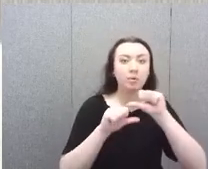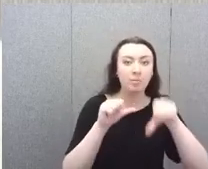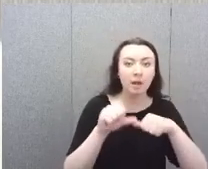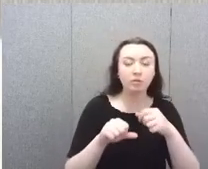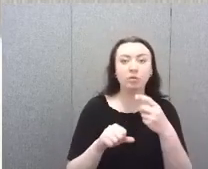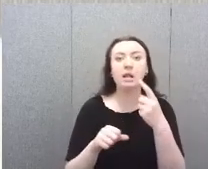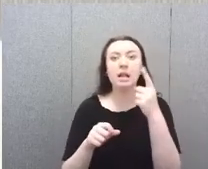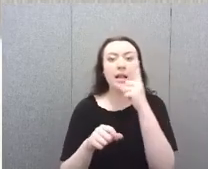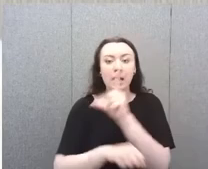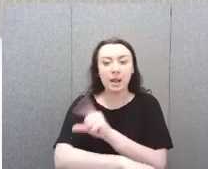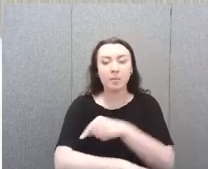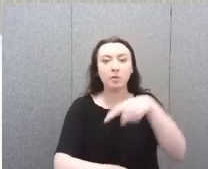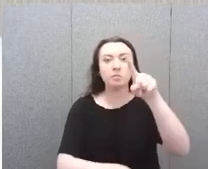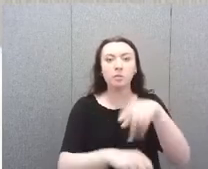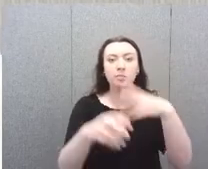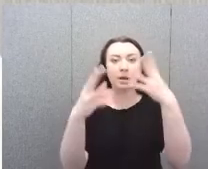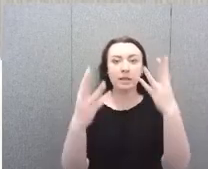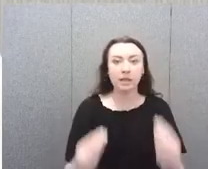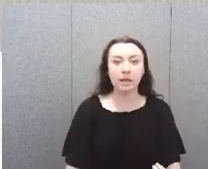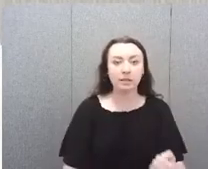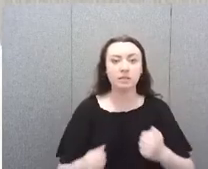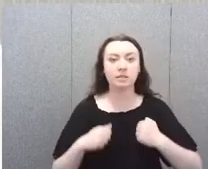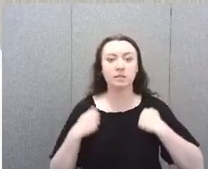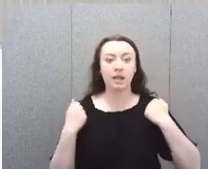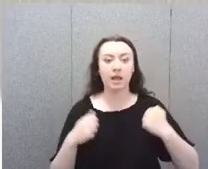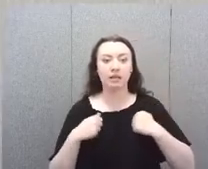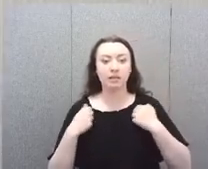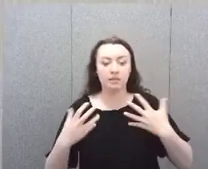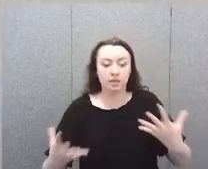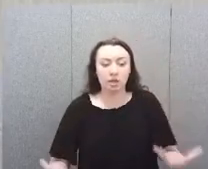1 июля 2022 года,